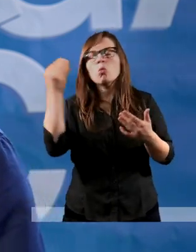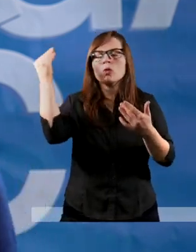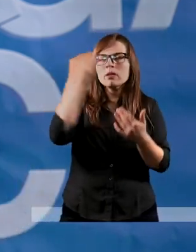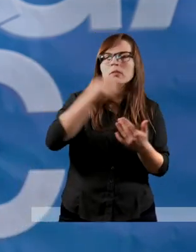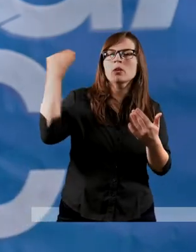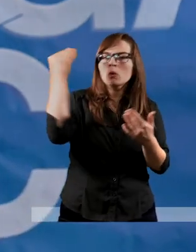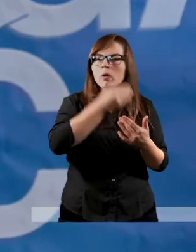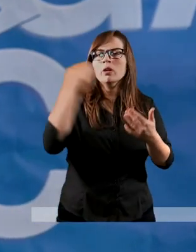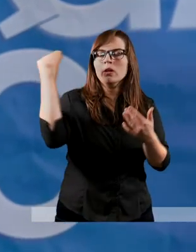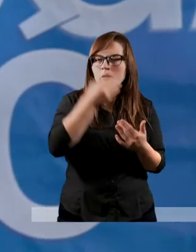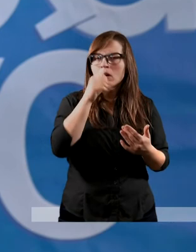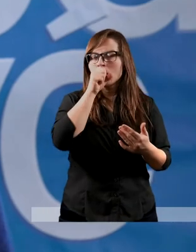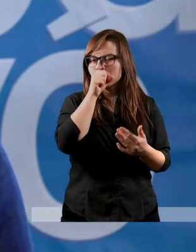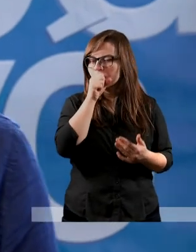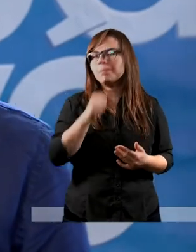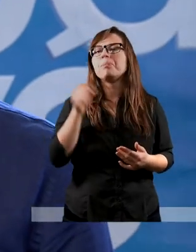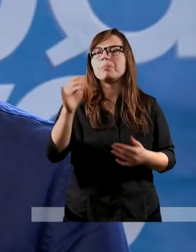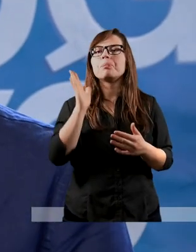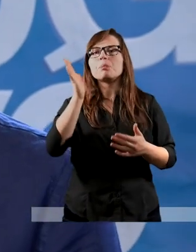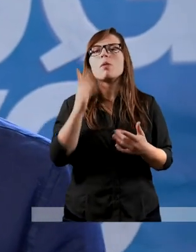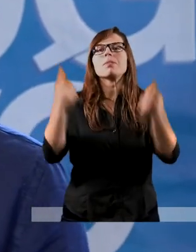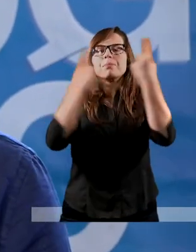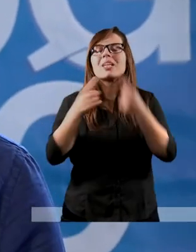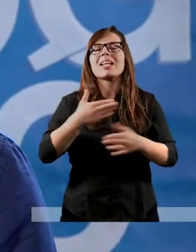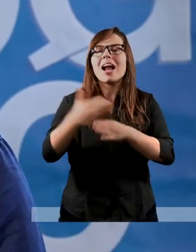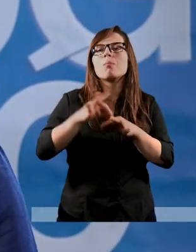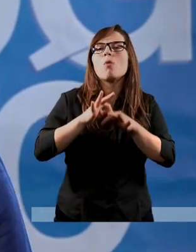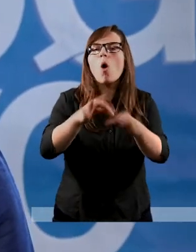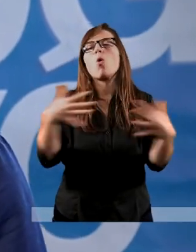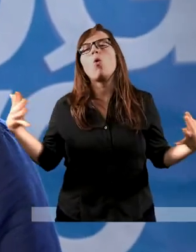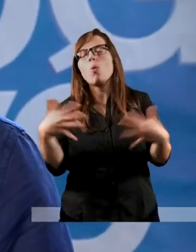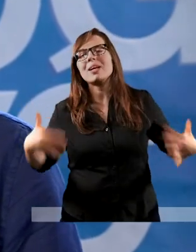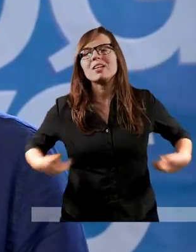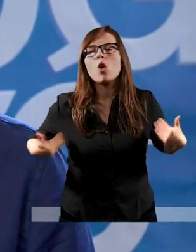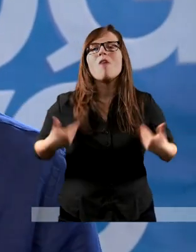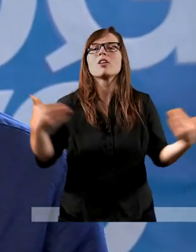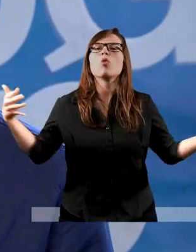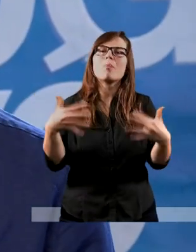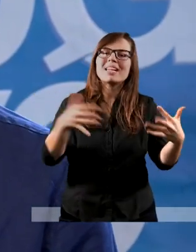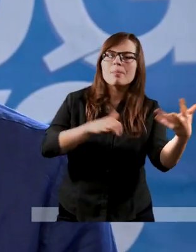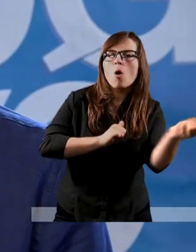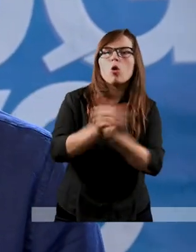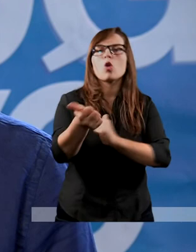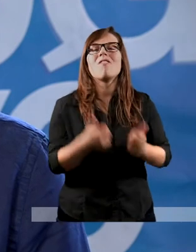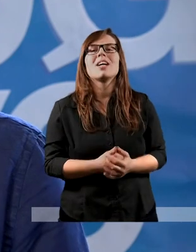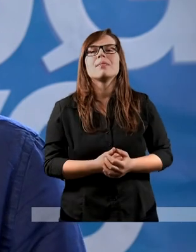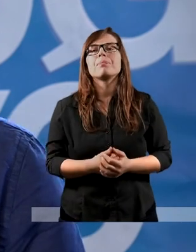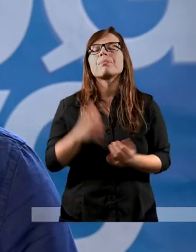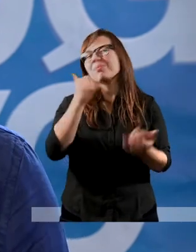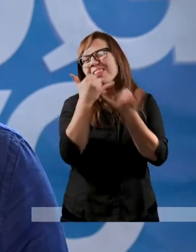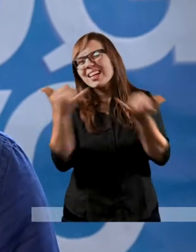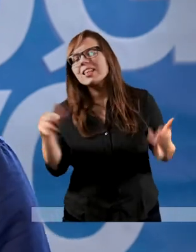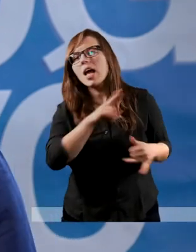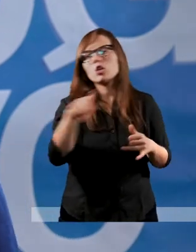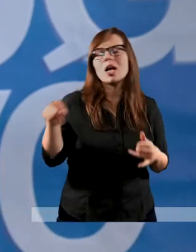rosyjskiego i później, jak ten nasz rosyjski był lepszy, zaczęliśmy prowadzić kluby zdrowia, jakieś kluby sportowe, inne